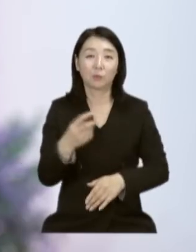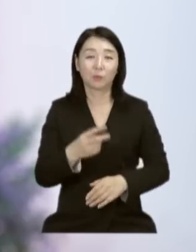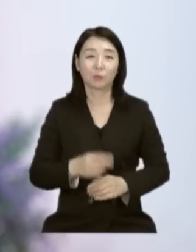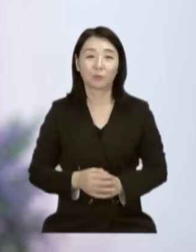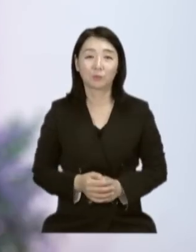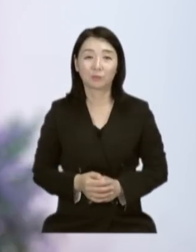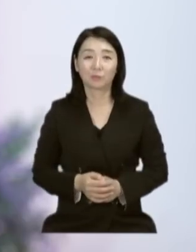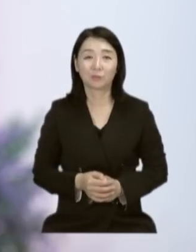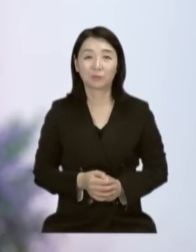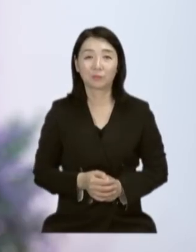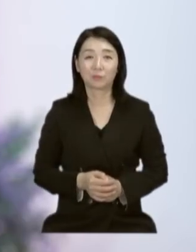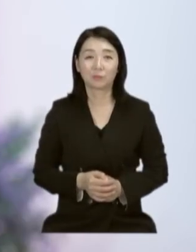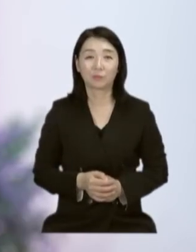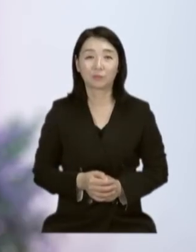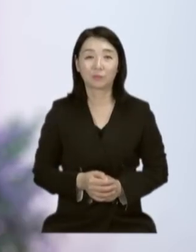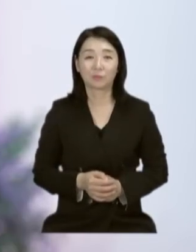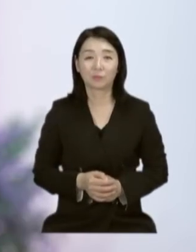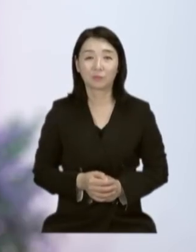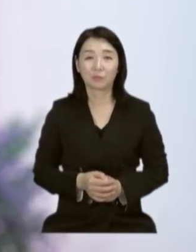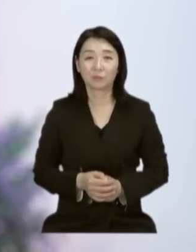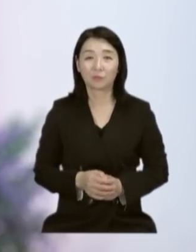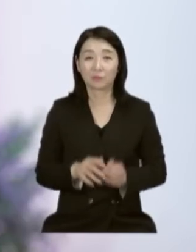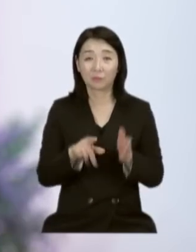또 우리 이제 그